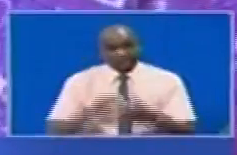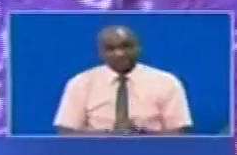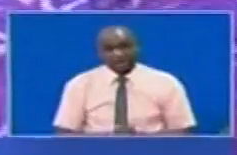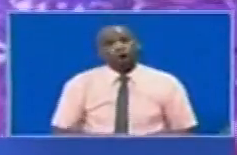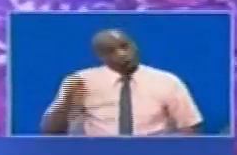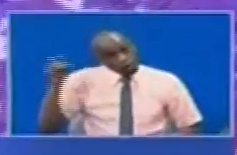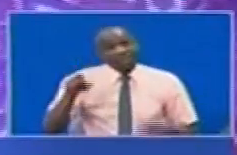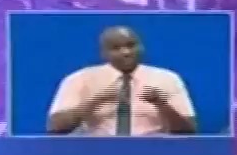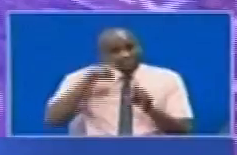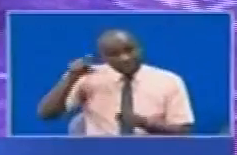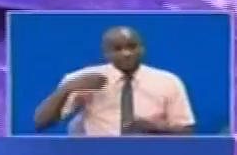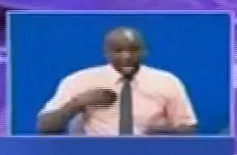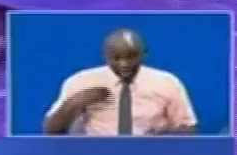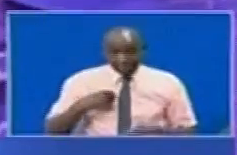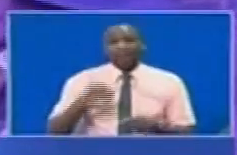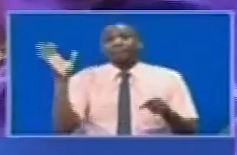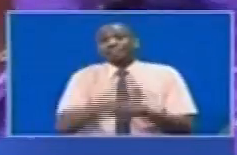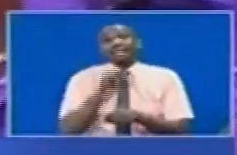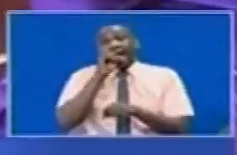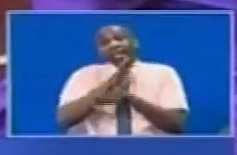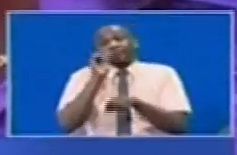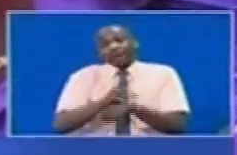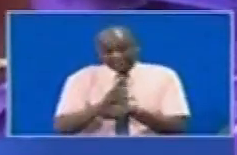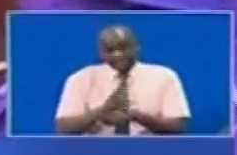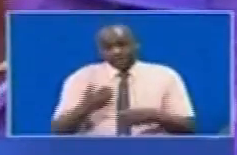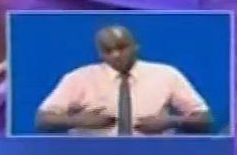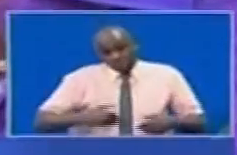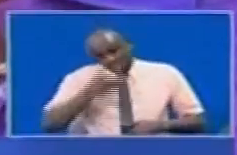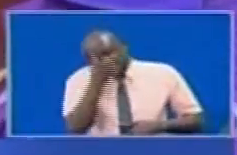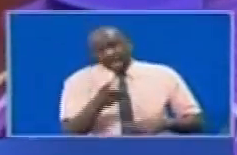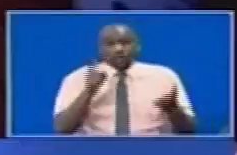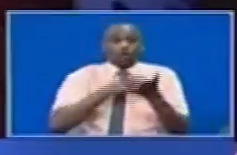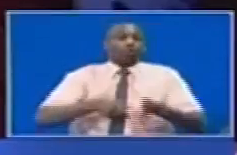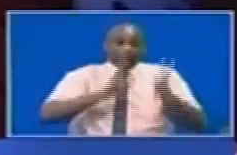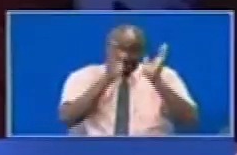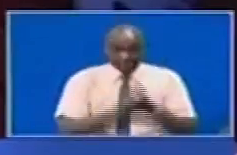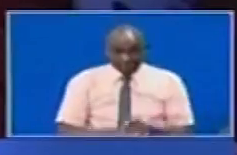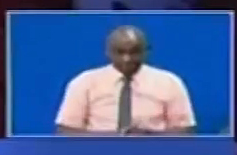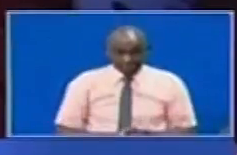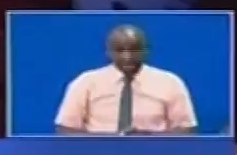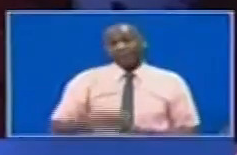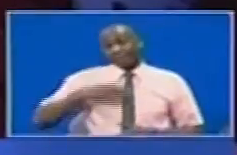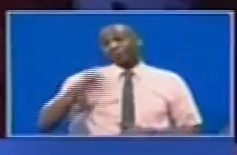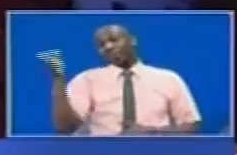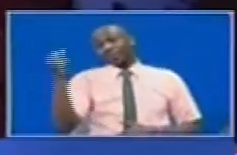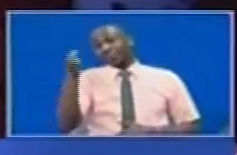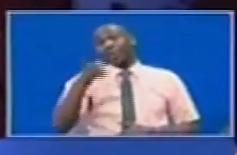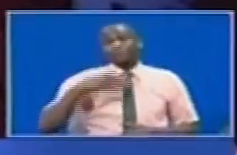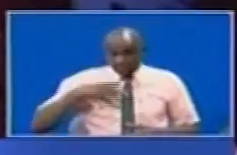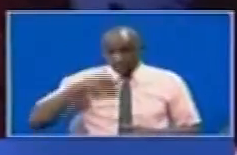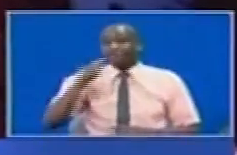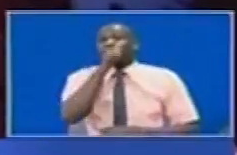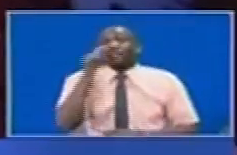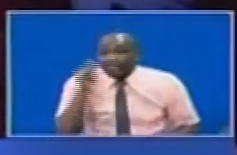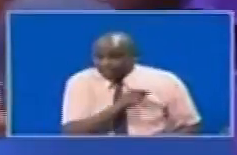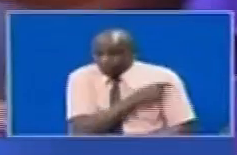Hawa pia wana misadvise hawa vijana ambao wako kwa mgomo madaktari. Na wale ambao wako na